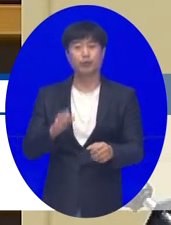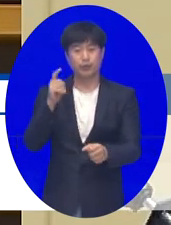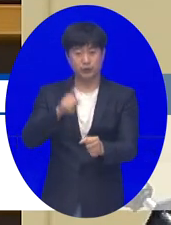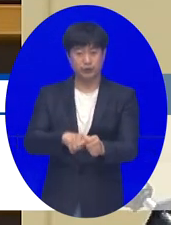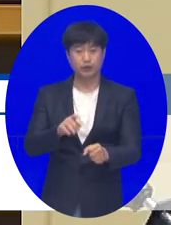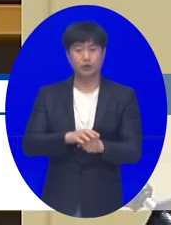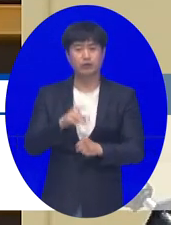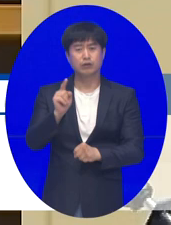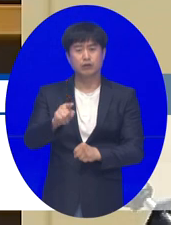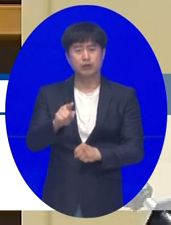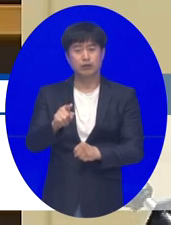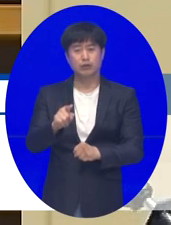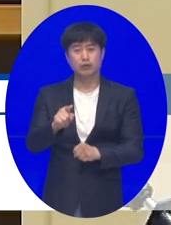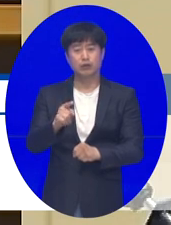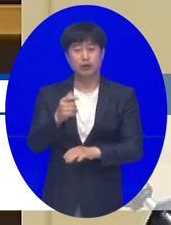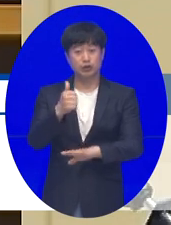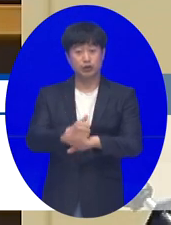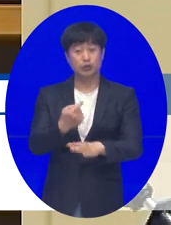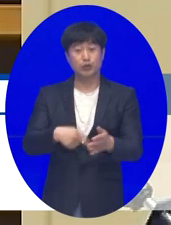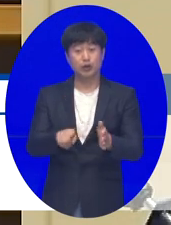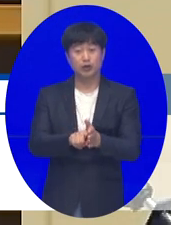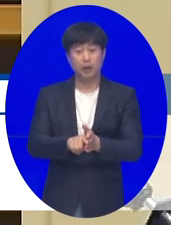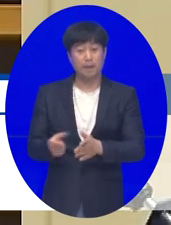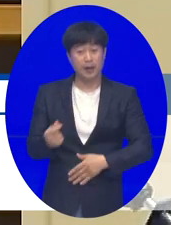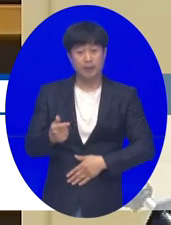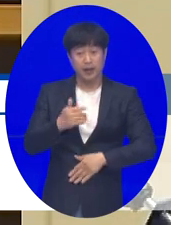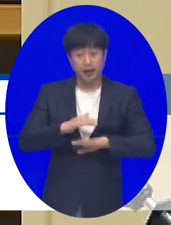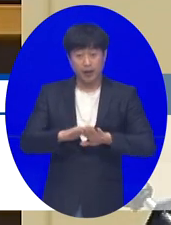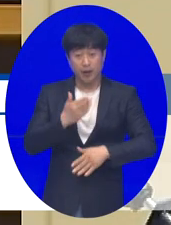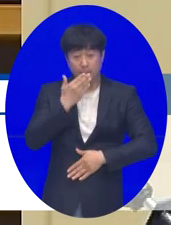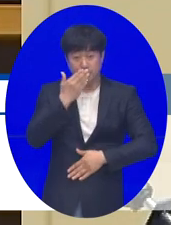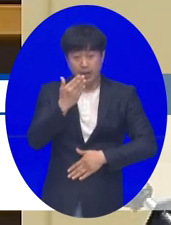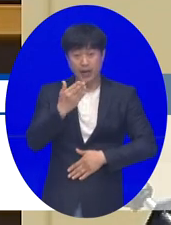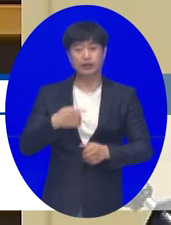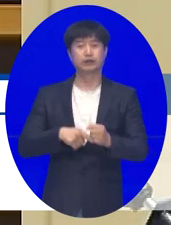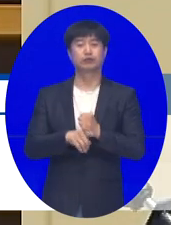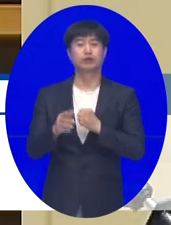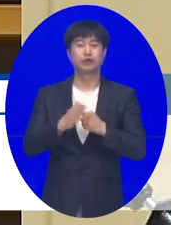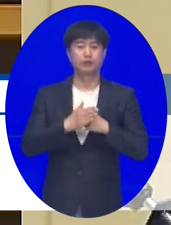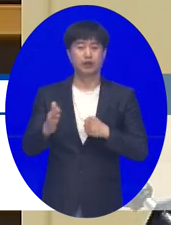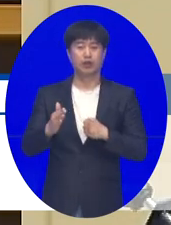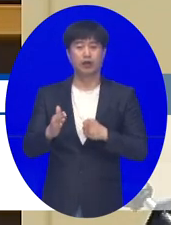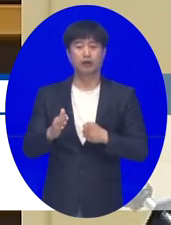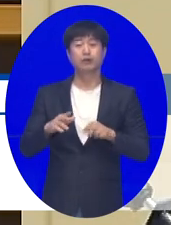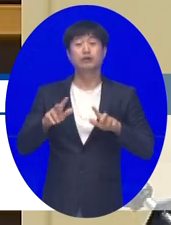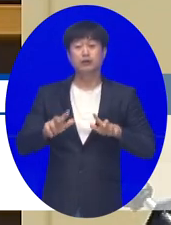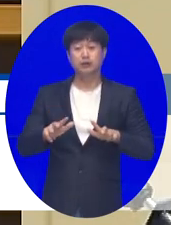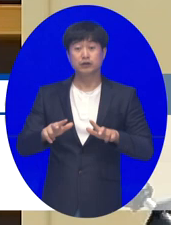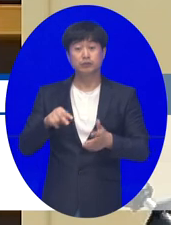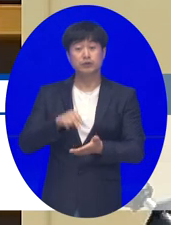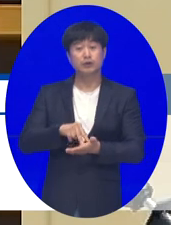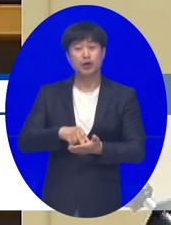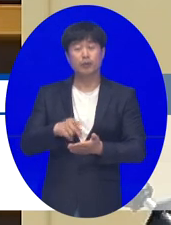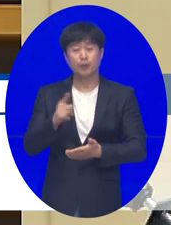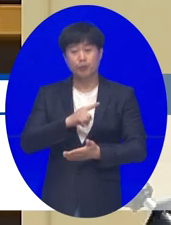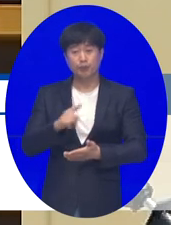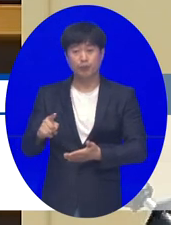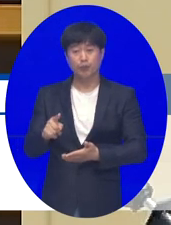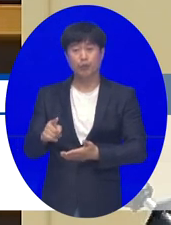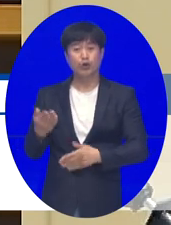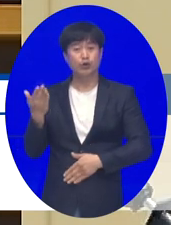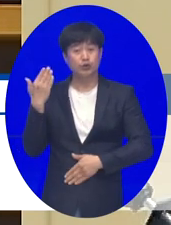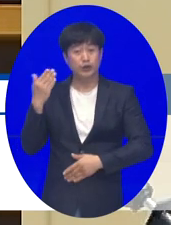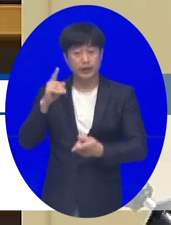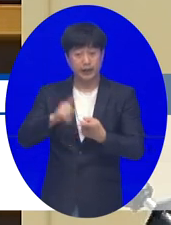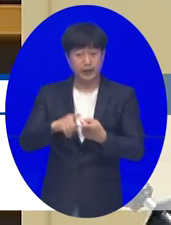목적에 가장 달성하기 좋은 것 빨리 추진할 수 있는 것 이런 이유로 해서 그렇다면 현실적으로 가장 좋은 대안은